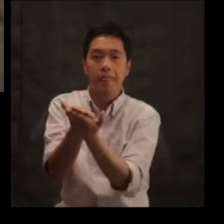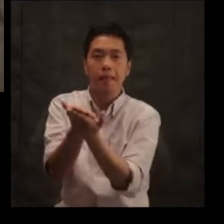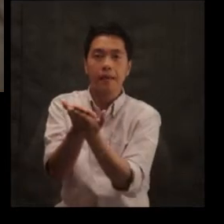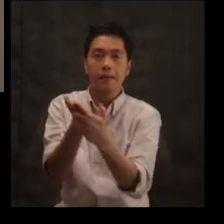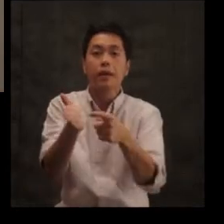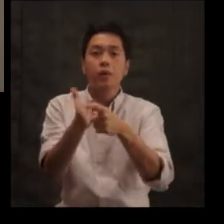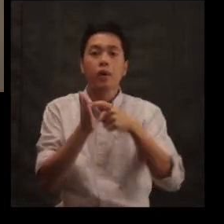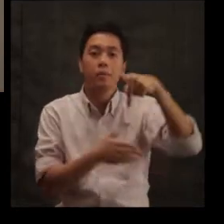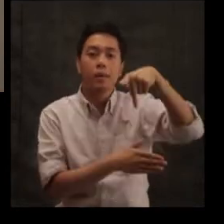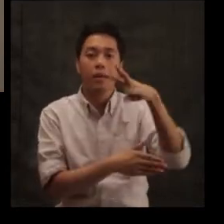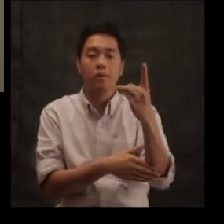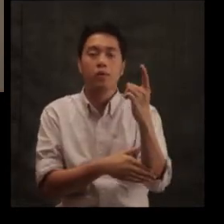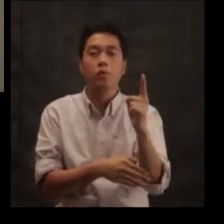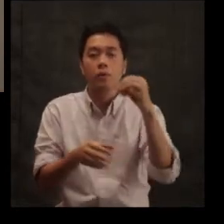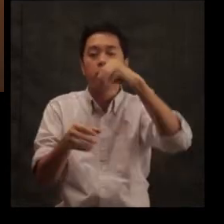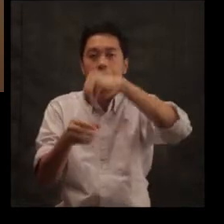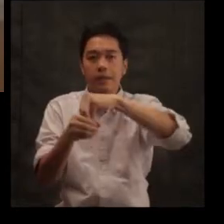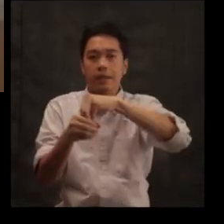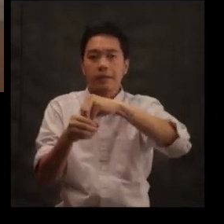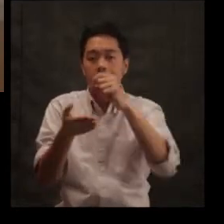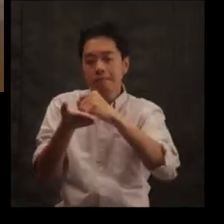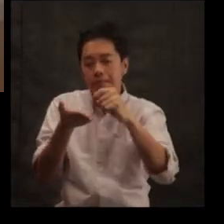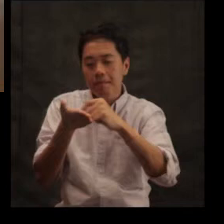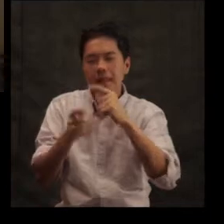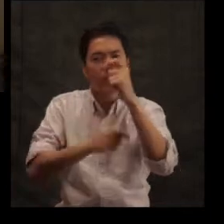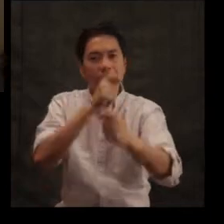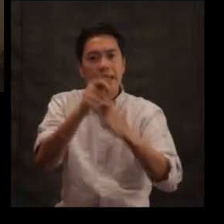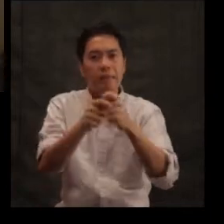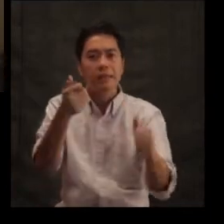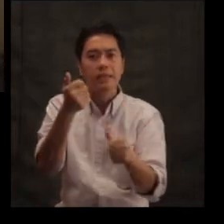Pinasusulat din sa form kung anong uri ng pagka-asiste ang kailangan ng PWD.